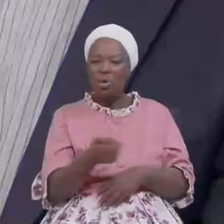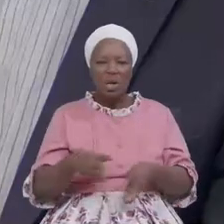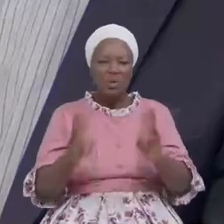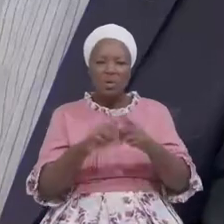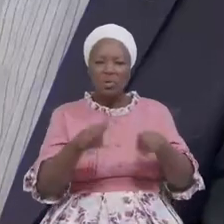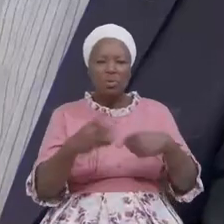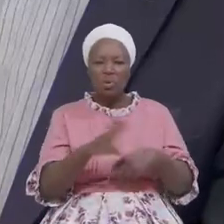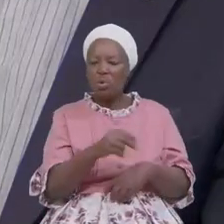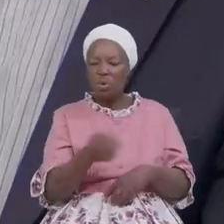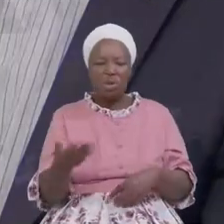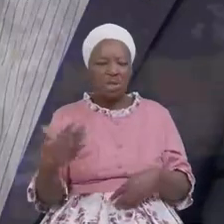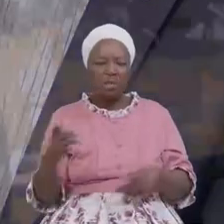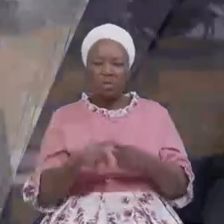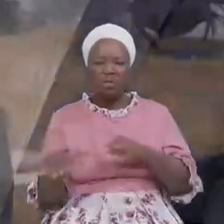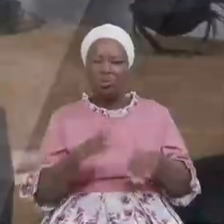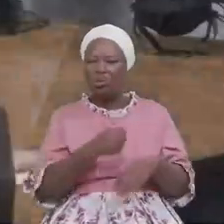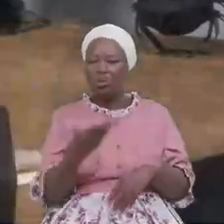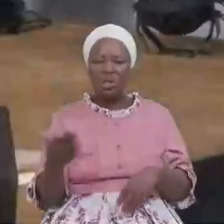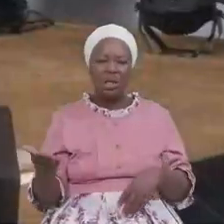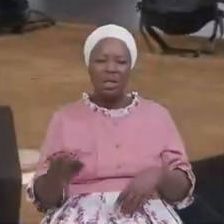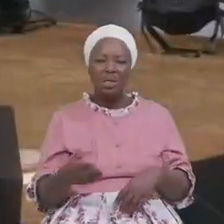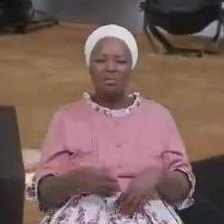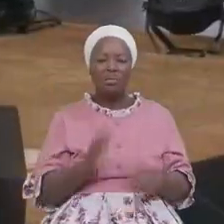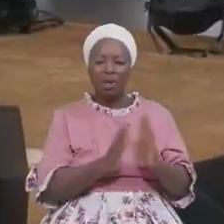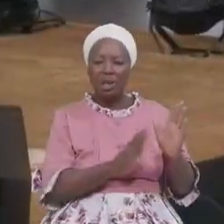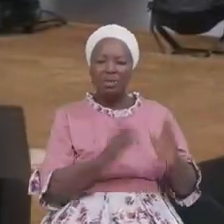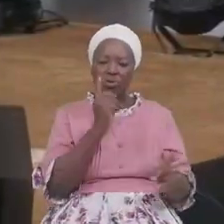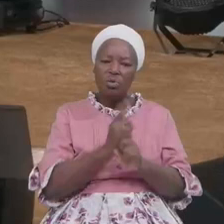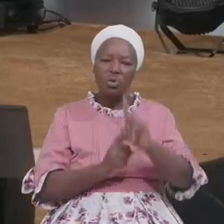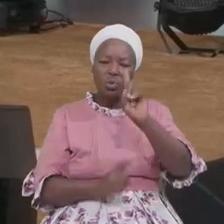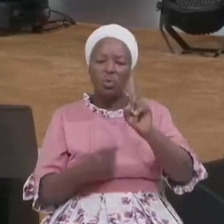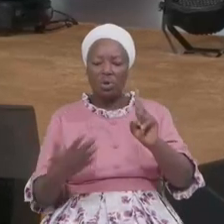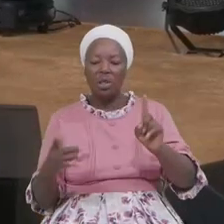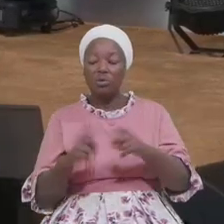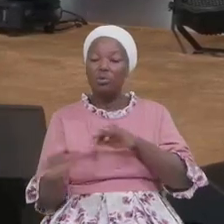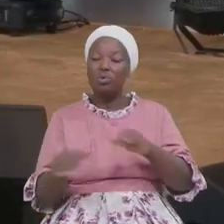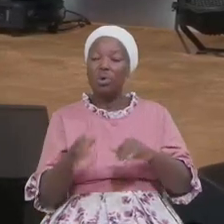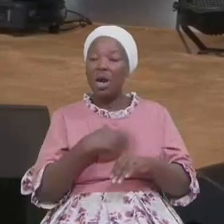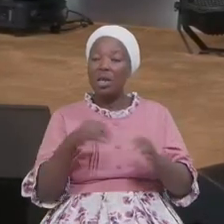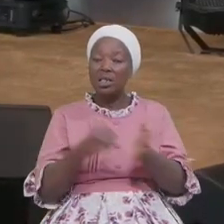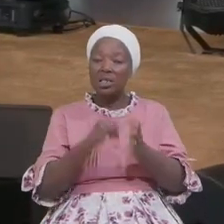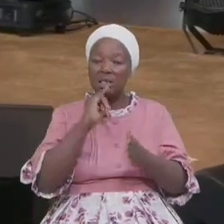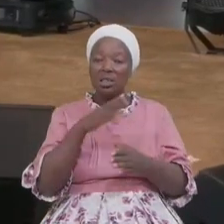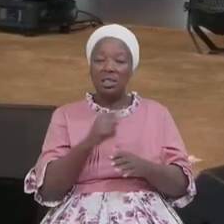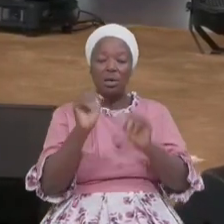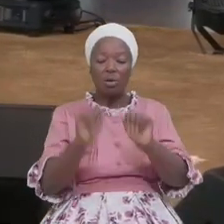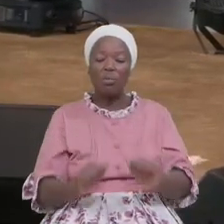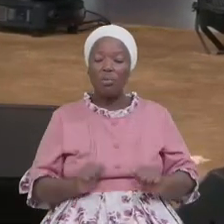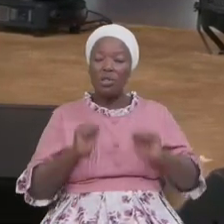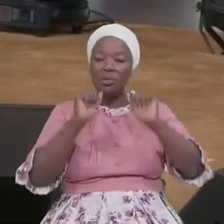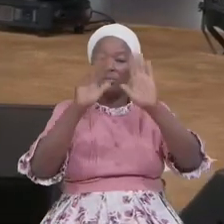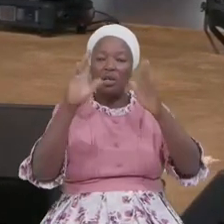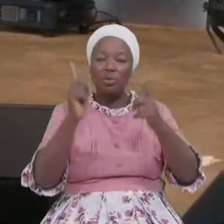autre vision, il n'y a pas une vision d'autrui. Une seule chose à faire, et c'est l'engagement à aller